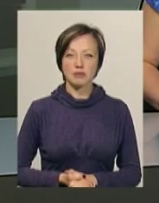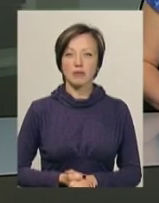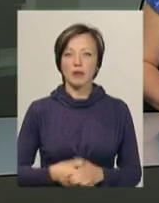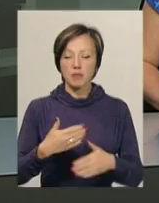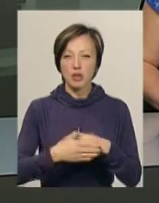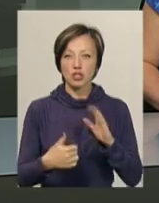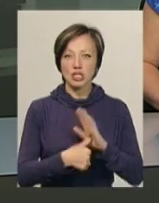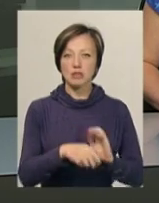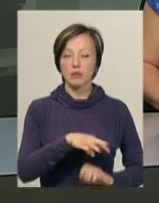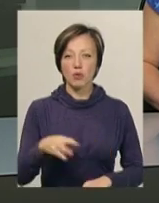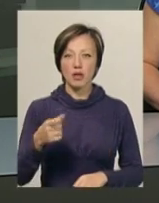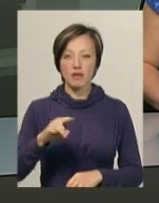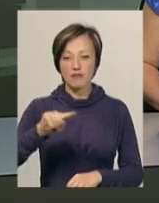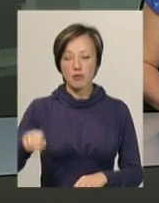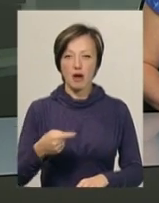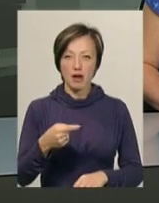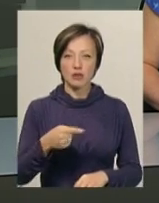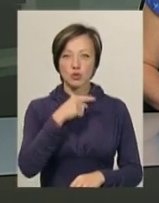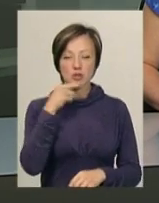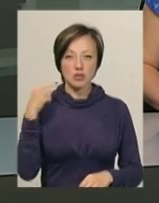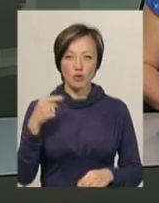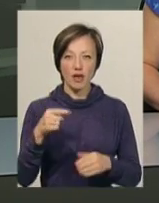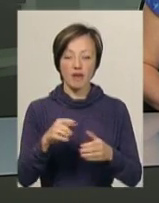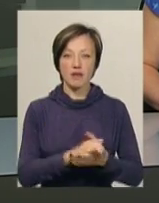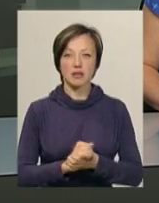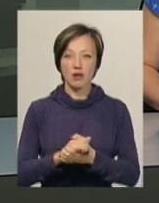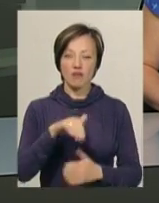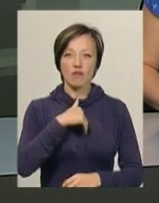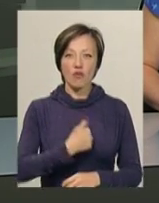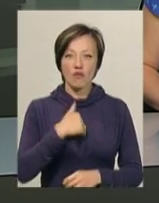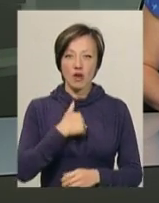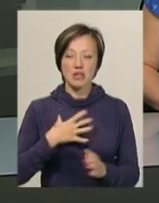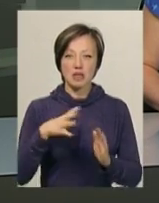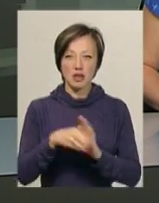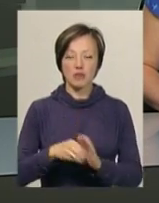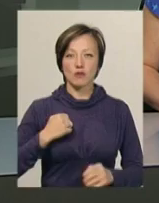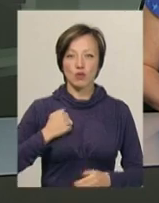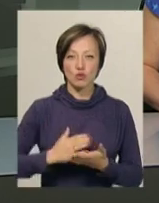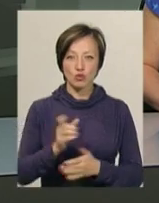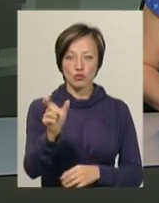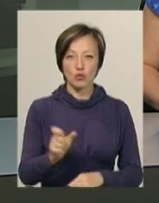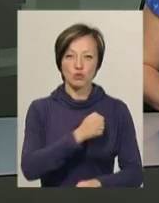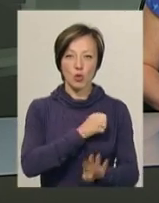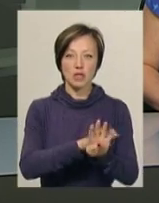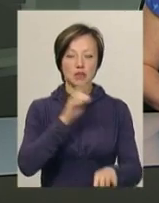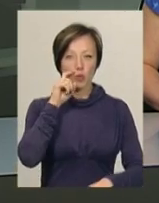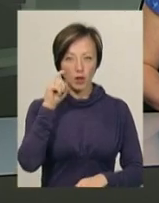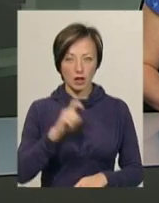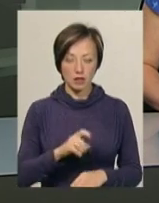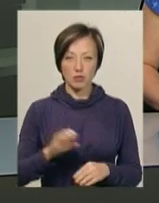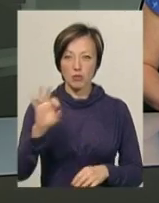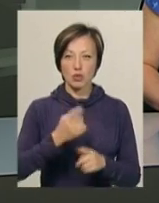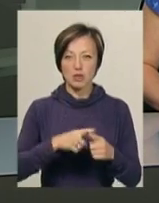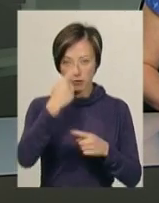Майже 6 мільйонів гривень вимагає стягнути з Російської Федерації вдова загиблого в зоні АТО військовослужбовця Збройних сил України. Про